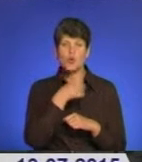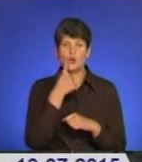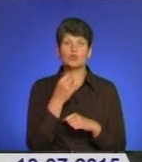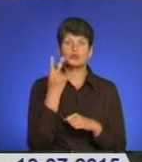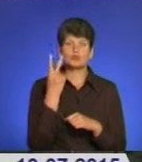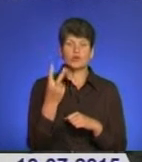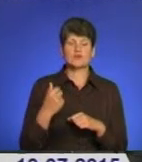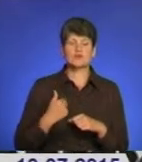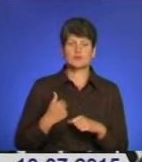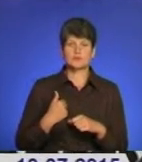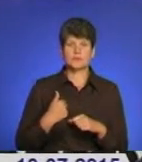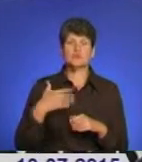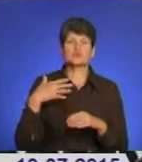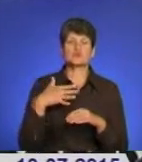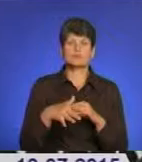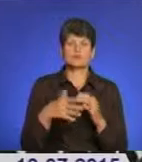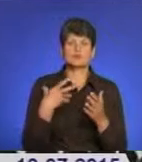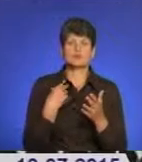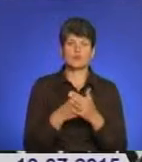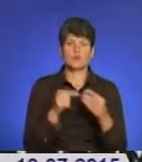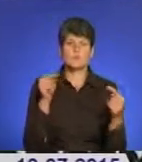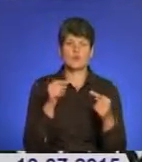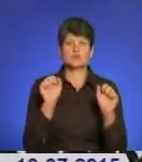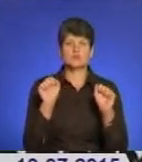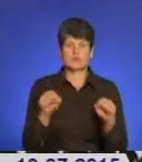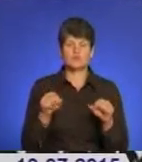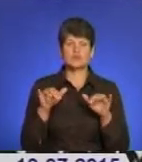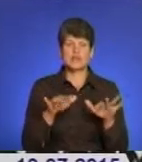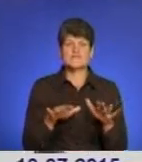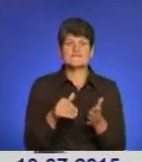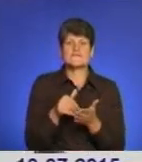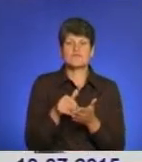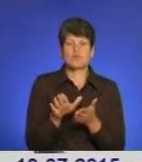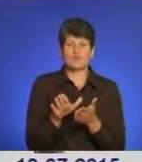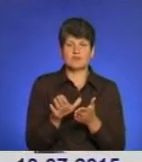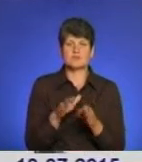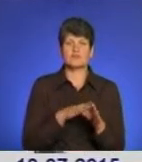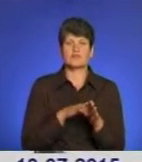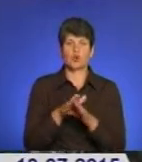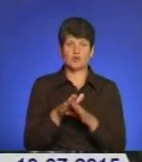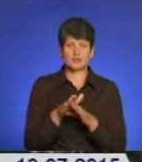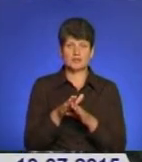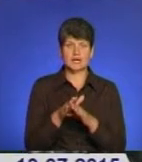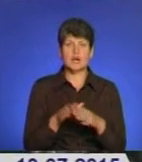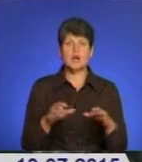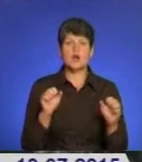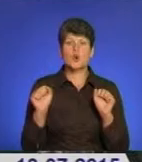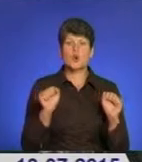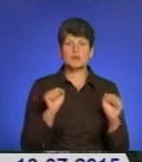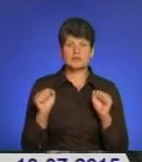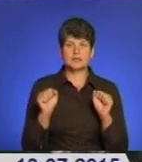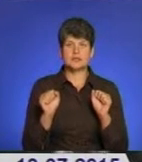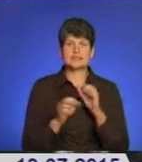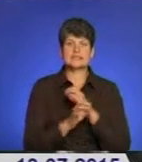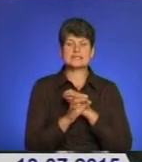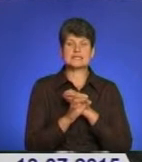двоє військовиків, усвідомлюючи свою протиправну діяльність, відмовилися виконувати наказ командира про вибуття за призначенням на схід